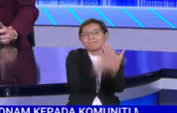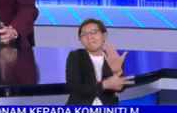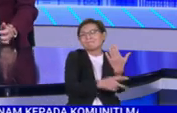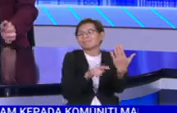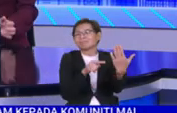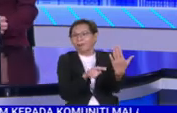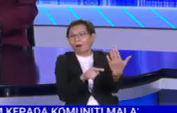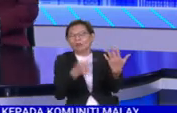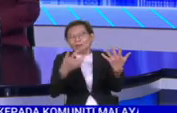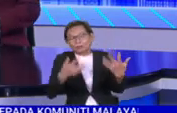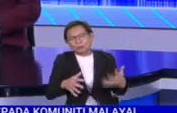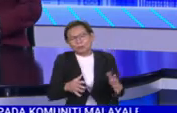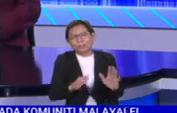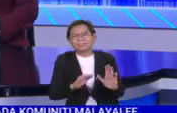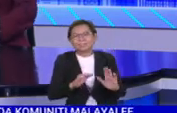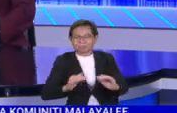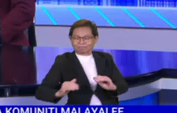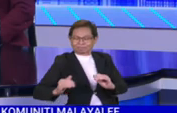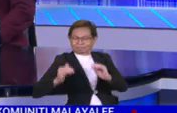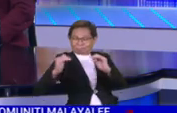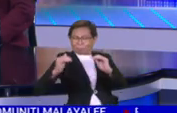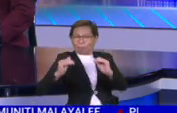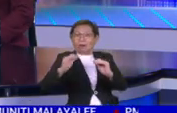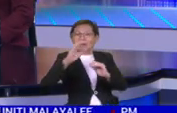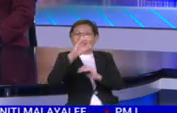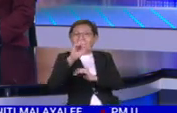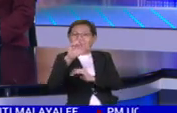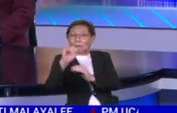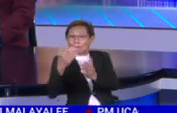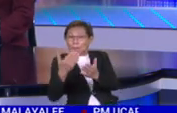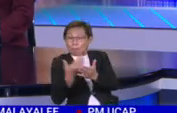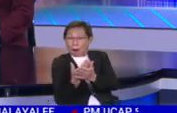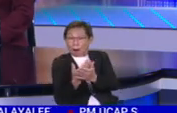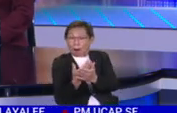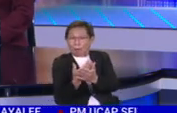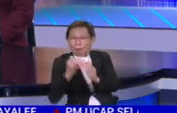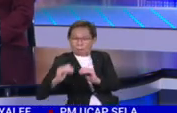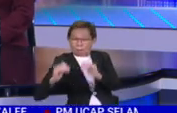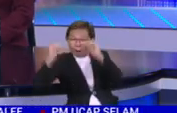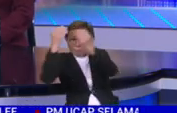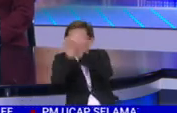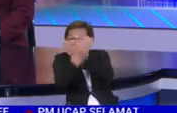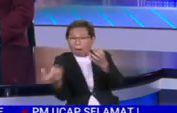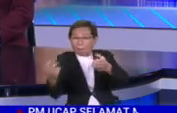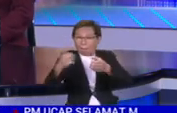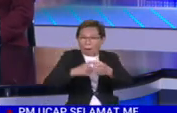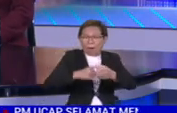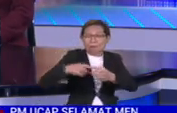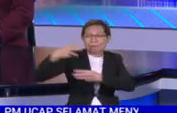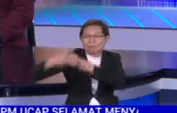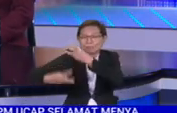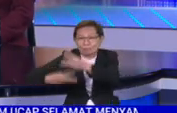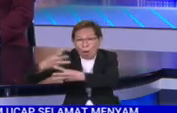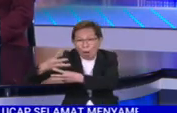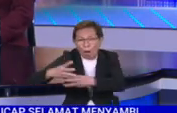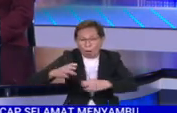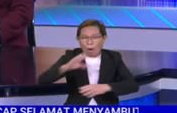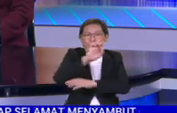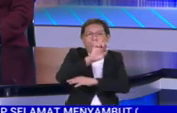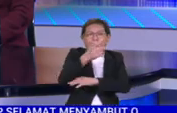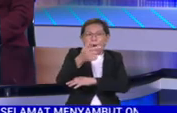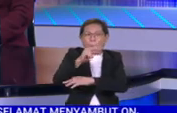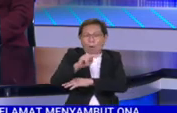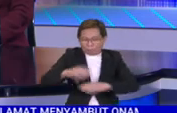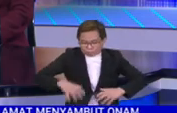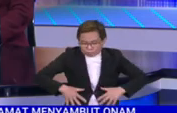MySejahtera yang telah pun dinaik taraf. Ciri baharu itu turut melibatkan kemas kini maklumat berkaitan waris pada bahagian organ donor